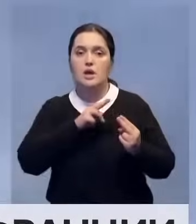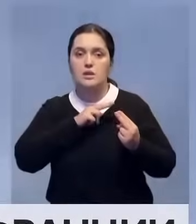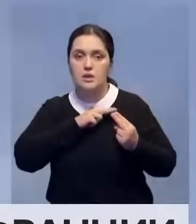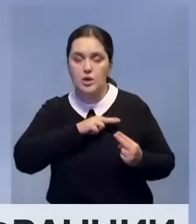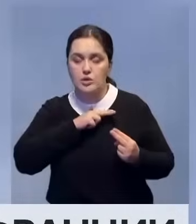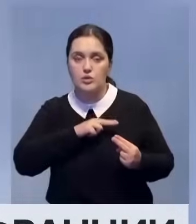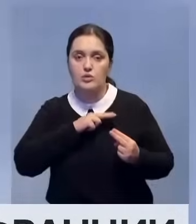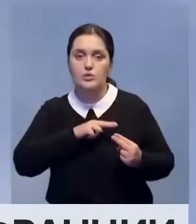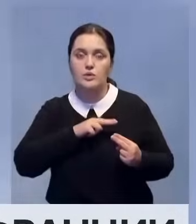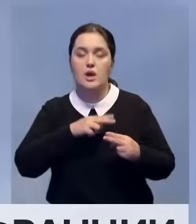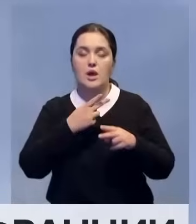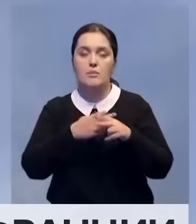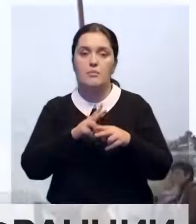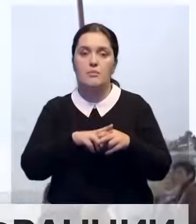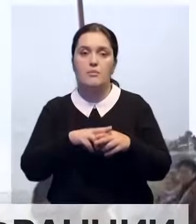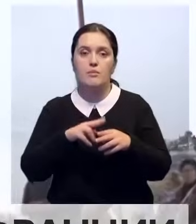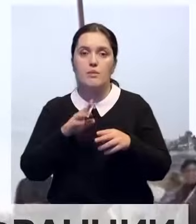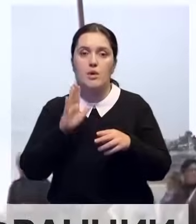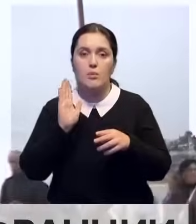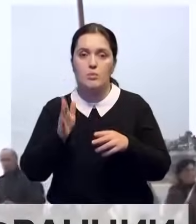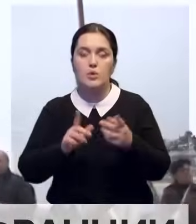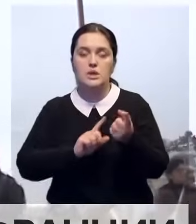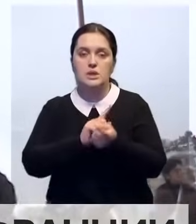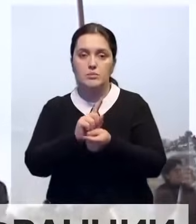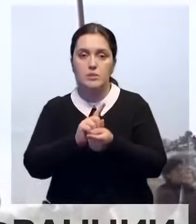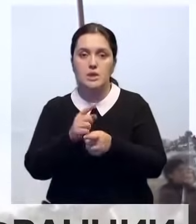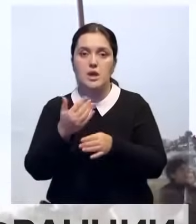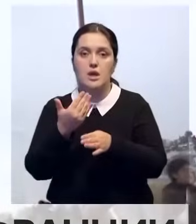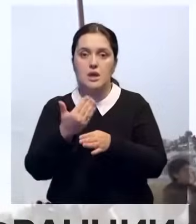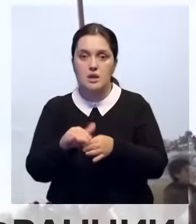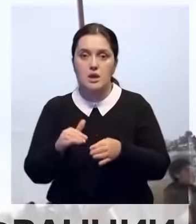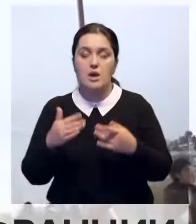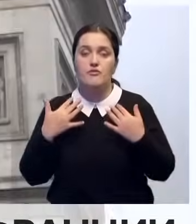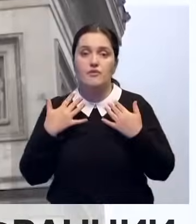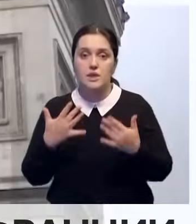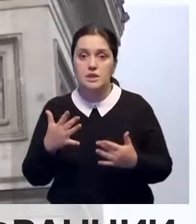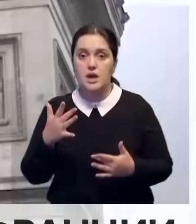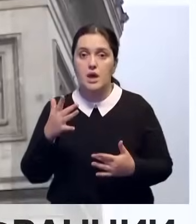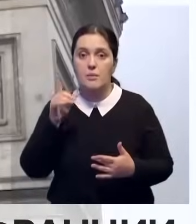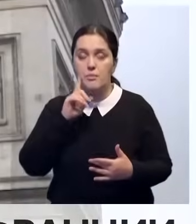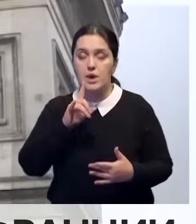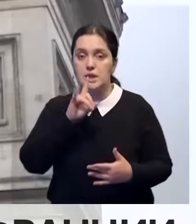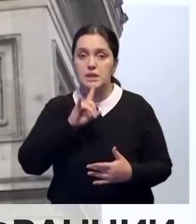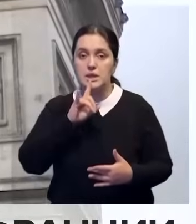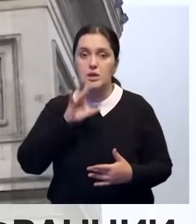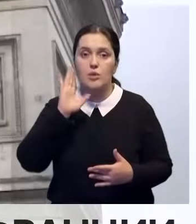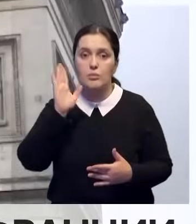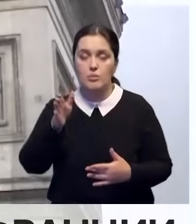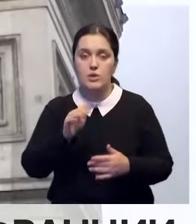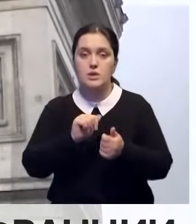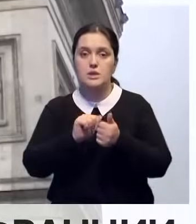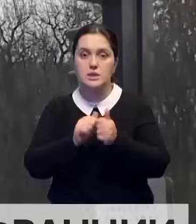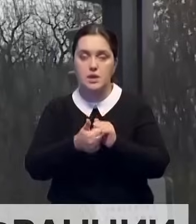все четче видна явная смена отраслевых приоритетов. Очевидно, что востребованную пока еще нефть в будущем смогут